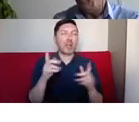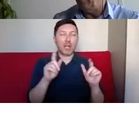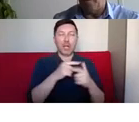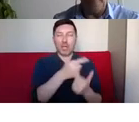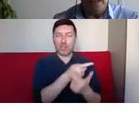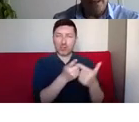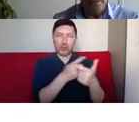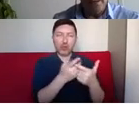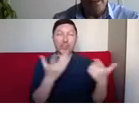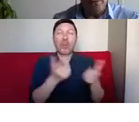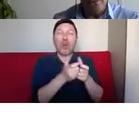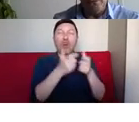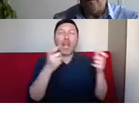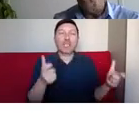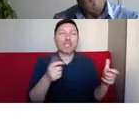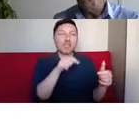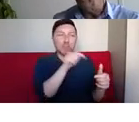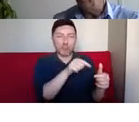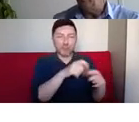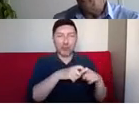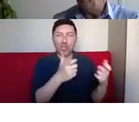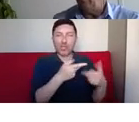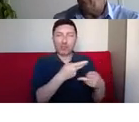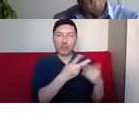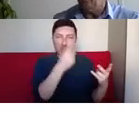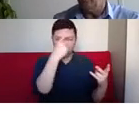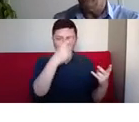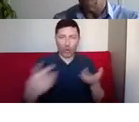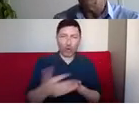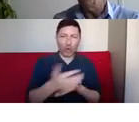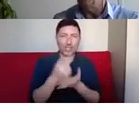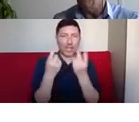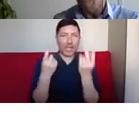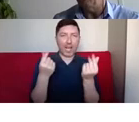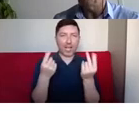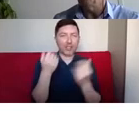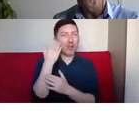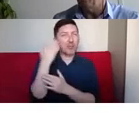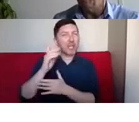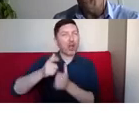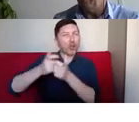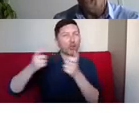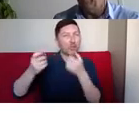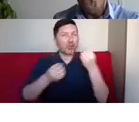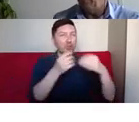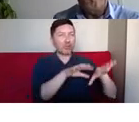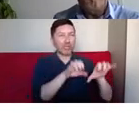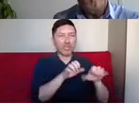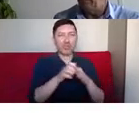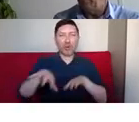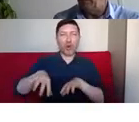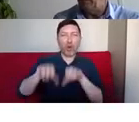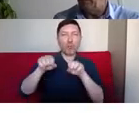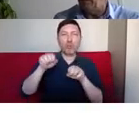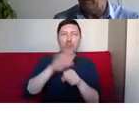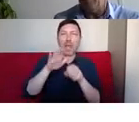permettent de collecter de l'argent si les entreprises n'ont pas, ou les entreprises où la fonction publique n'a pas le quota